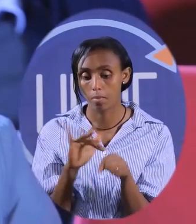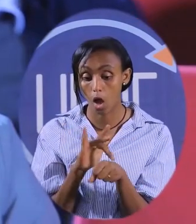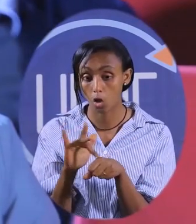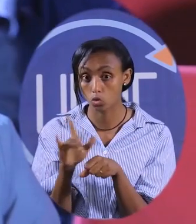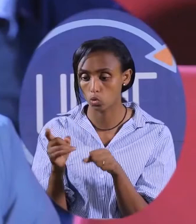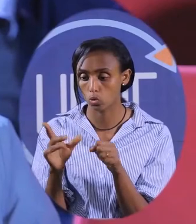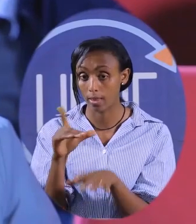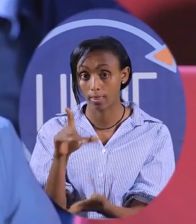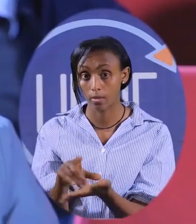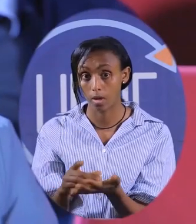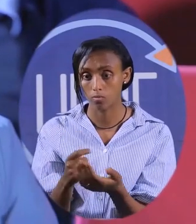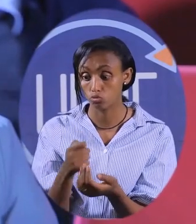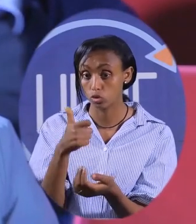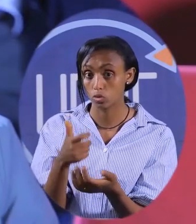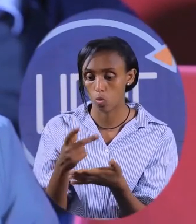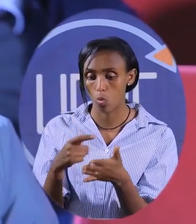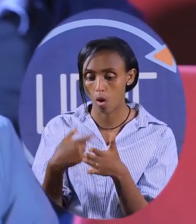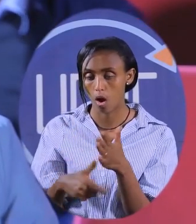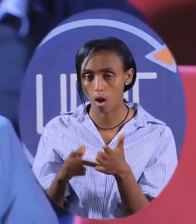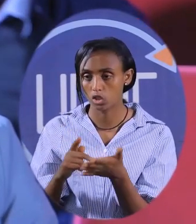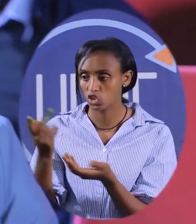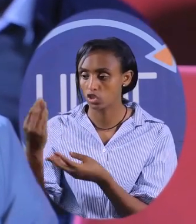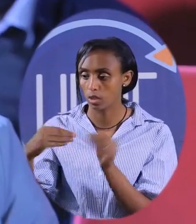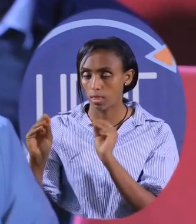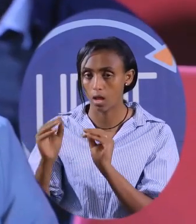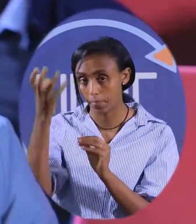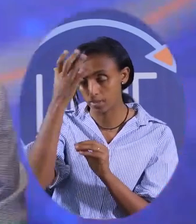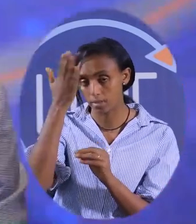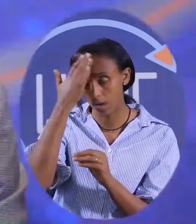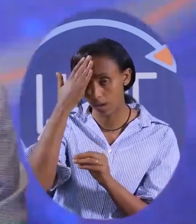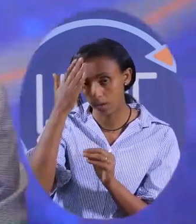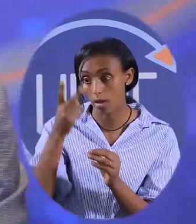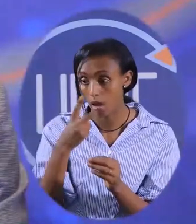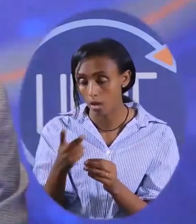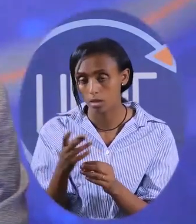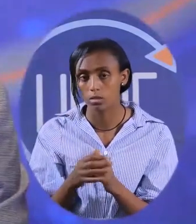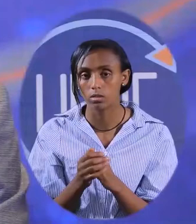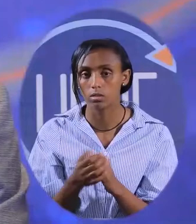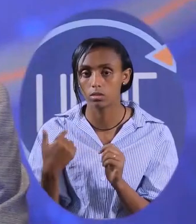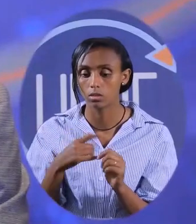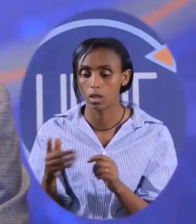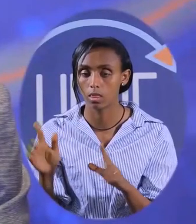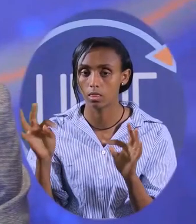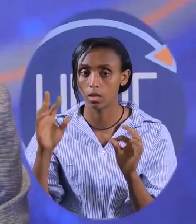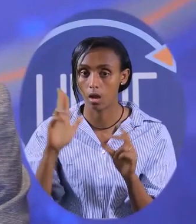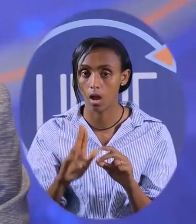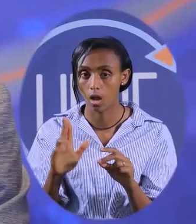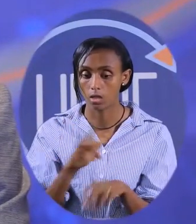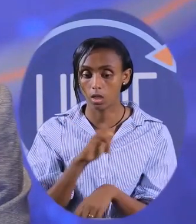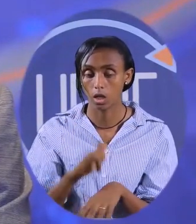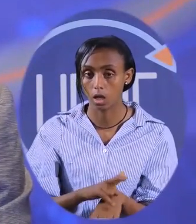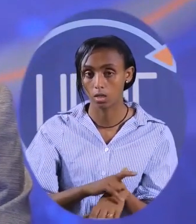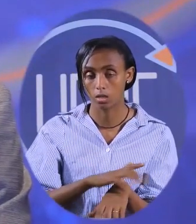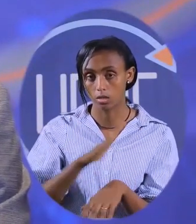ሲሆን ከተማው በውድ ዋጋ ይሸጡታል። ይሄን መንግስት ያቃል ያያል። እኛ እንግዲህ ተራ ዜጎች ስናቅ